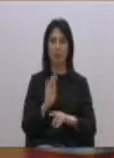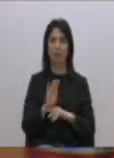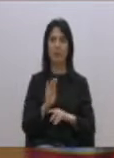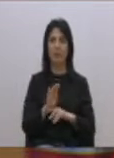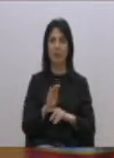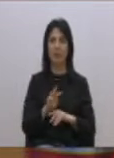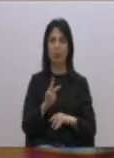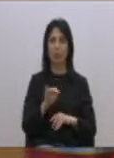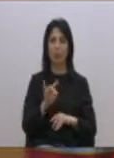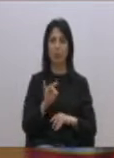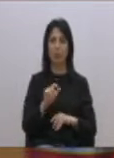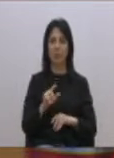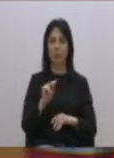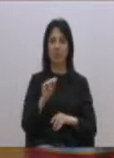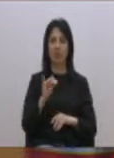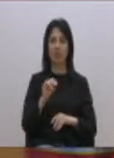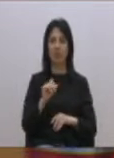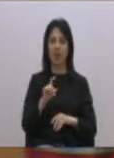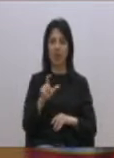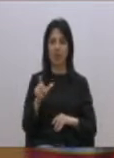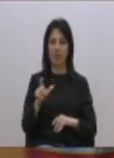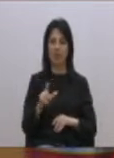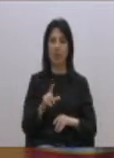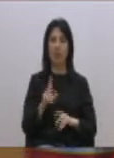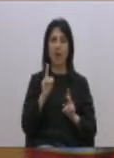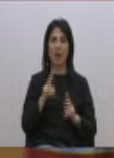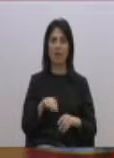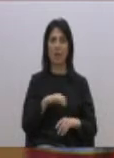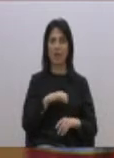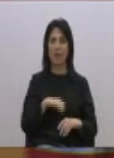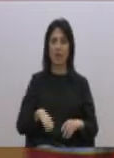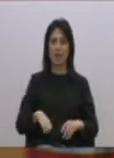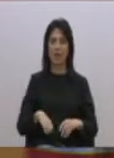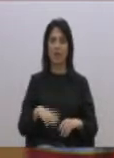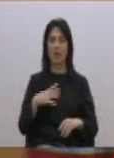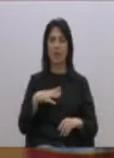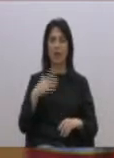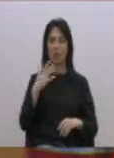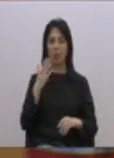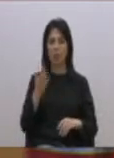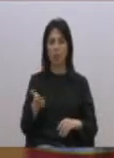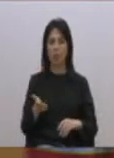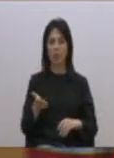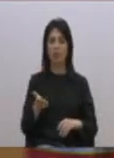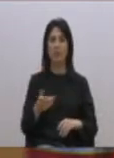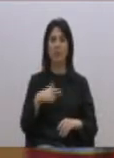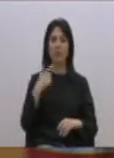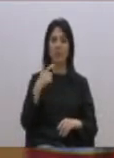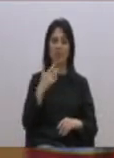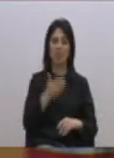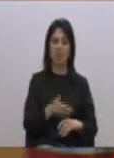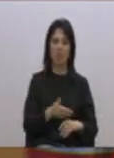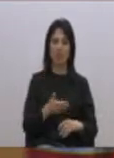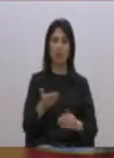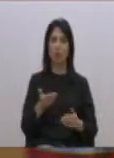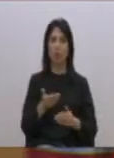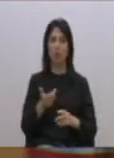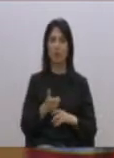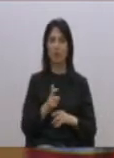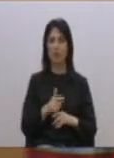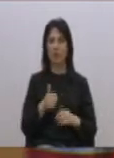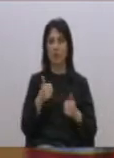ვაკრიტიკებთ მურუსიძეს, ჩინჩალაძეს, რა ვიცი, კლანს, ქართულ ოცნებას, ბიძინა ივანიშვილს, რომელმაც